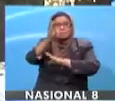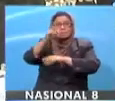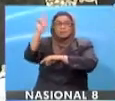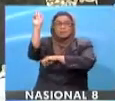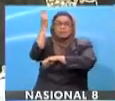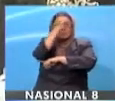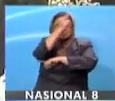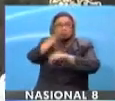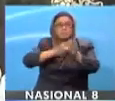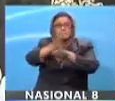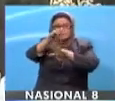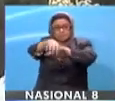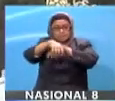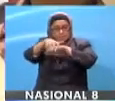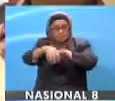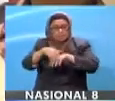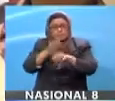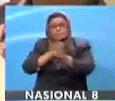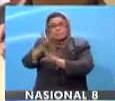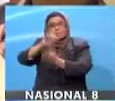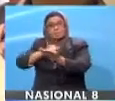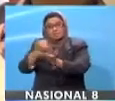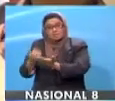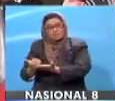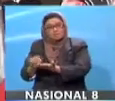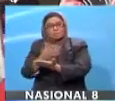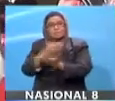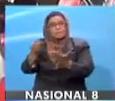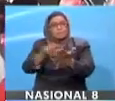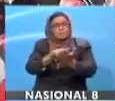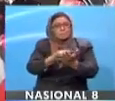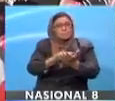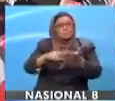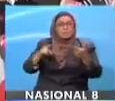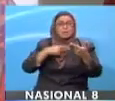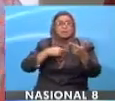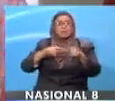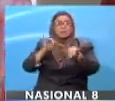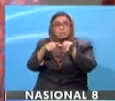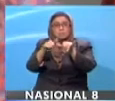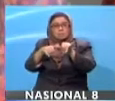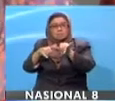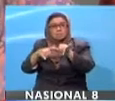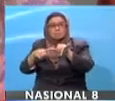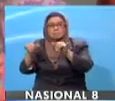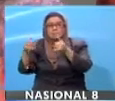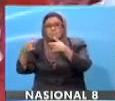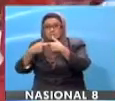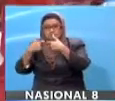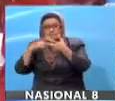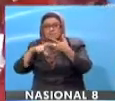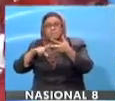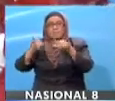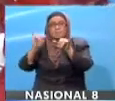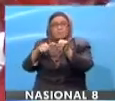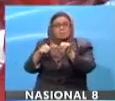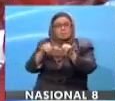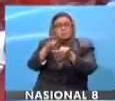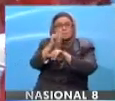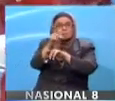Manakala bagi bidang perakaunan dan kewangan, kejuruteraan elektrikal, kejuruteraan mekanikal dan kejuruteraan kimia,